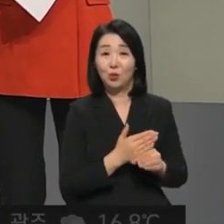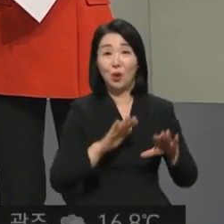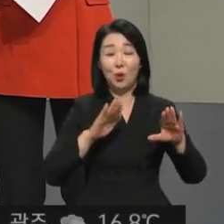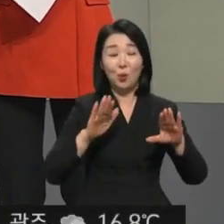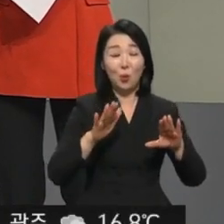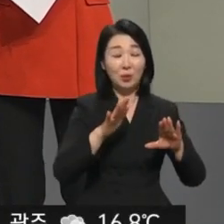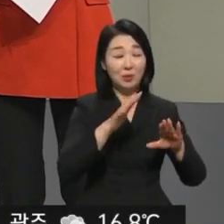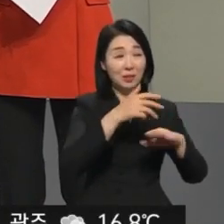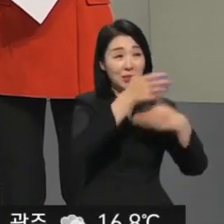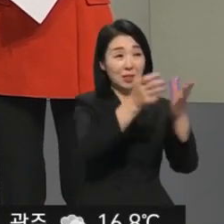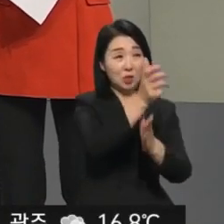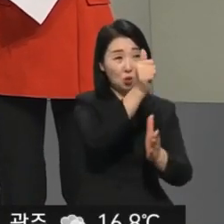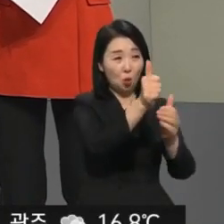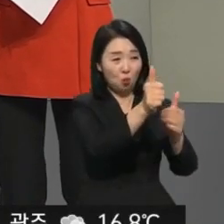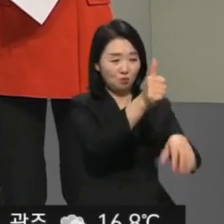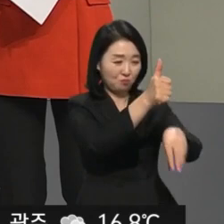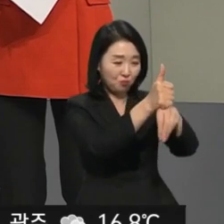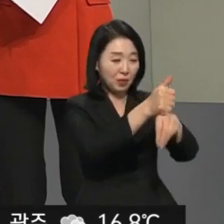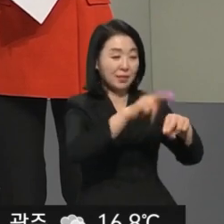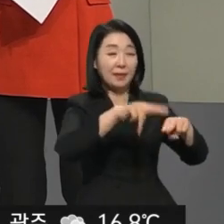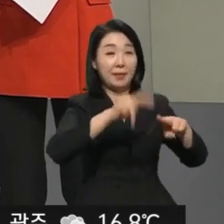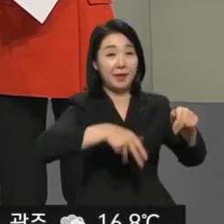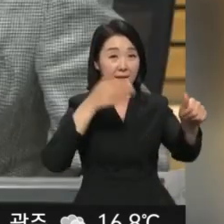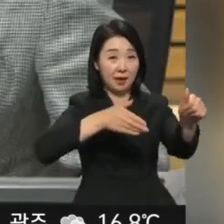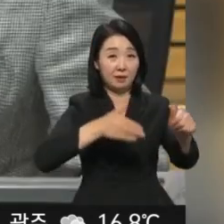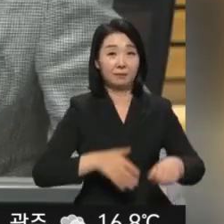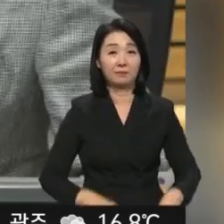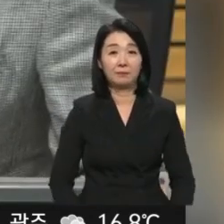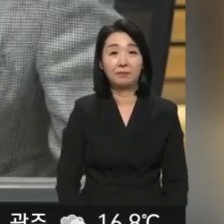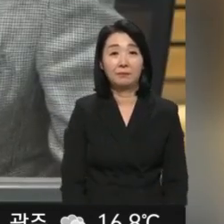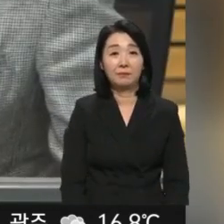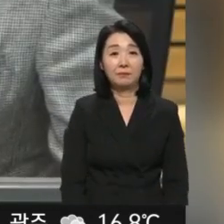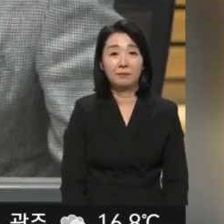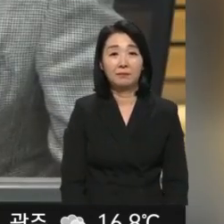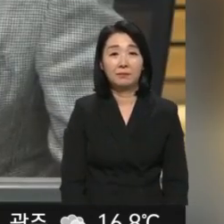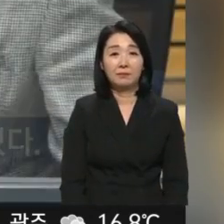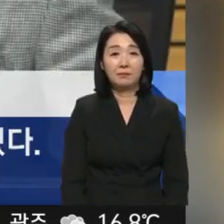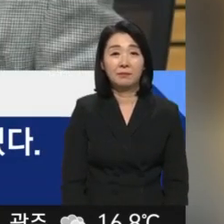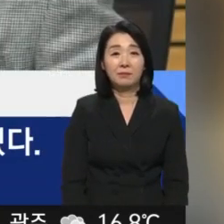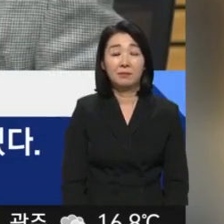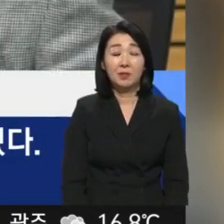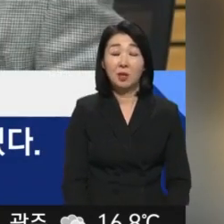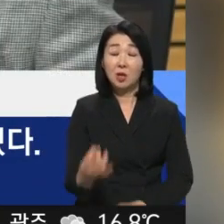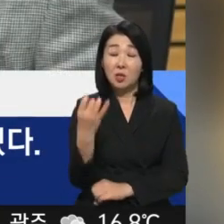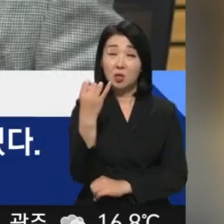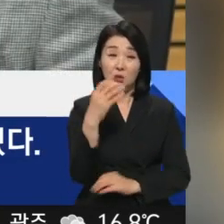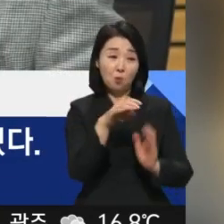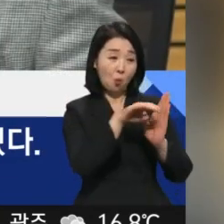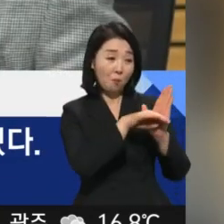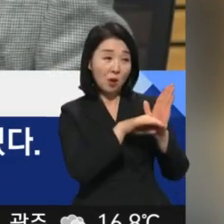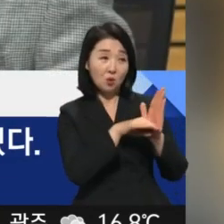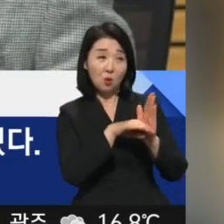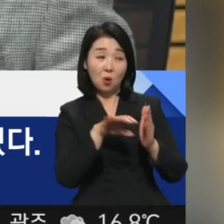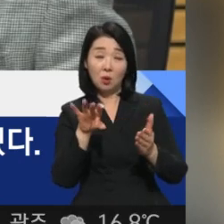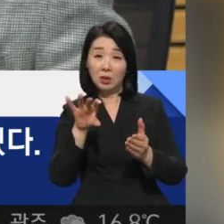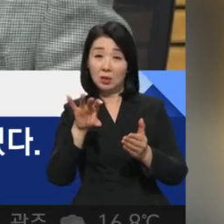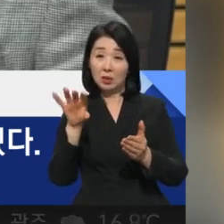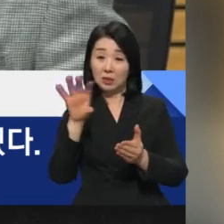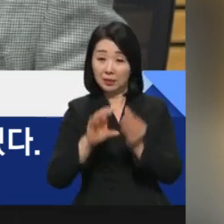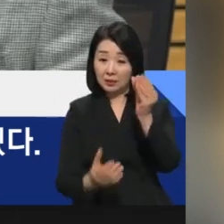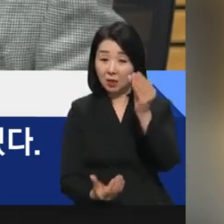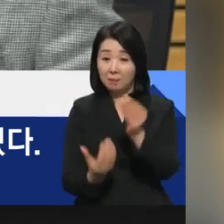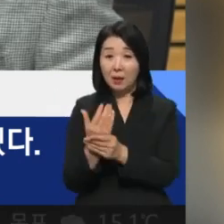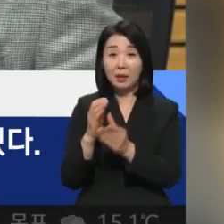지도부 사퇴하라는 목소리까지 나왔습니다. 이 기본적인 매뉴얼로 이런 사건이 터지면 당 지도부가